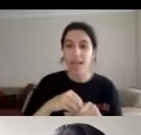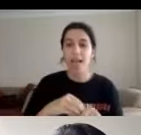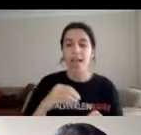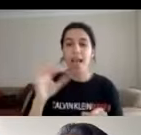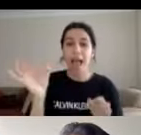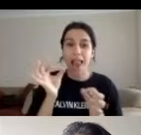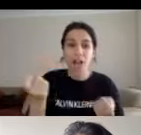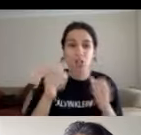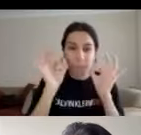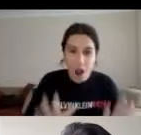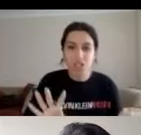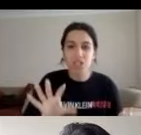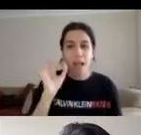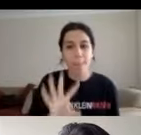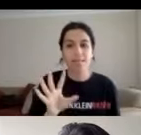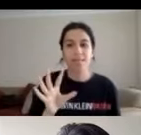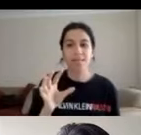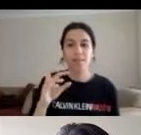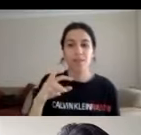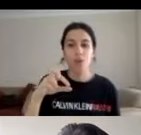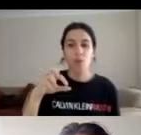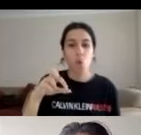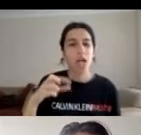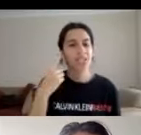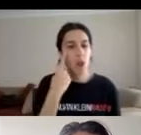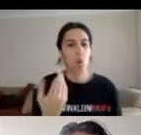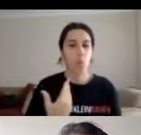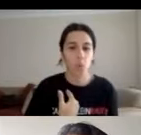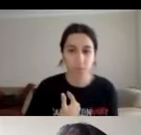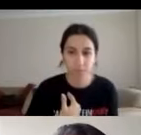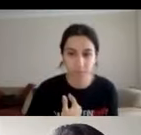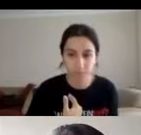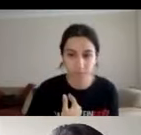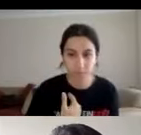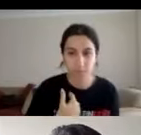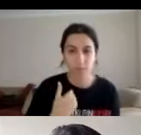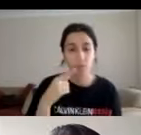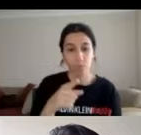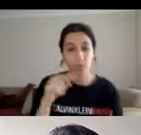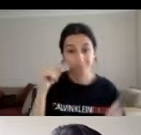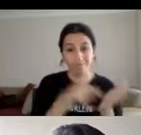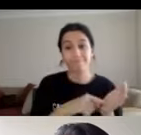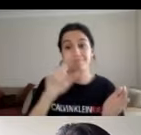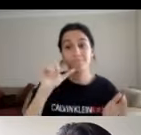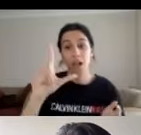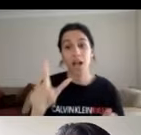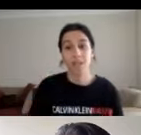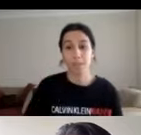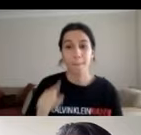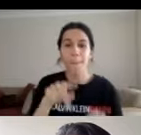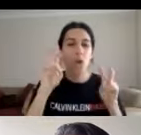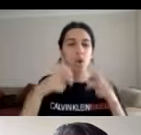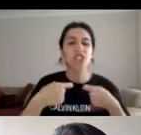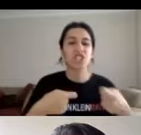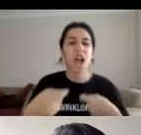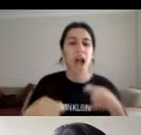ciddi bir potansiyel olduğunu düşünüyorum. Buna da işaret etmek gerek. Konuya ticari olarak